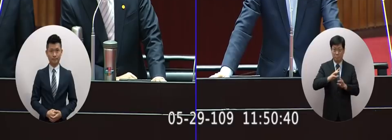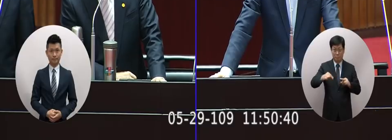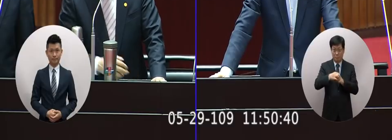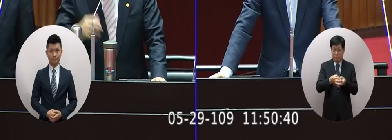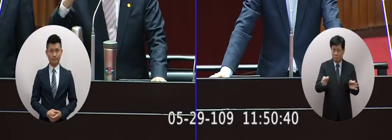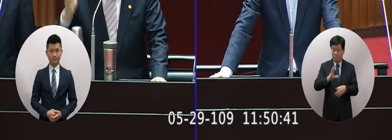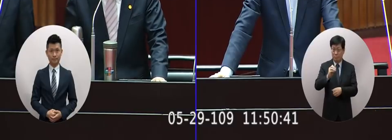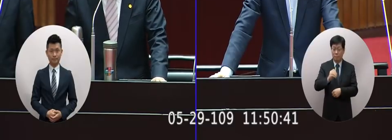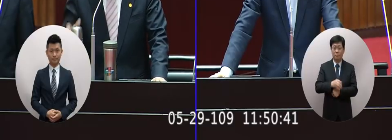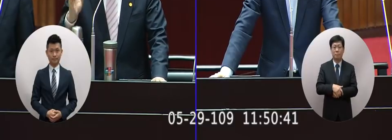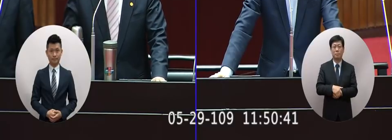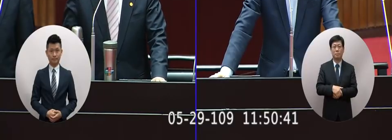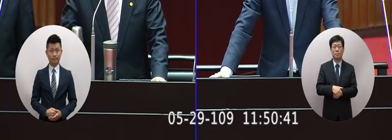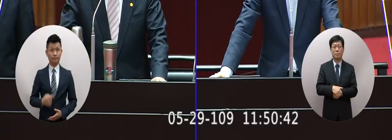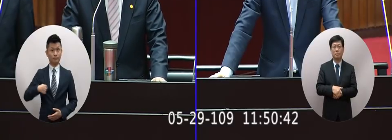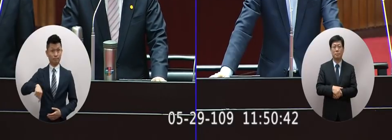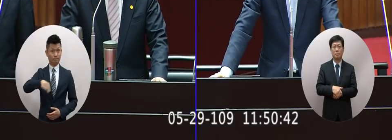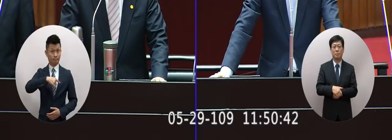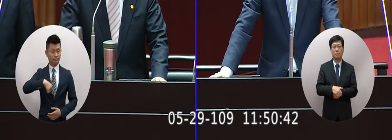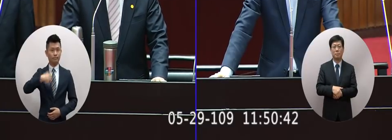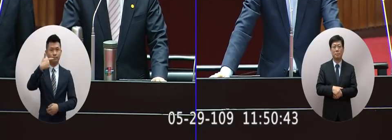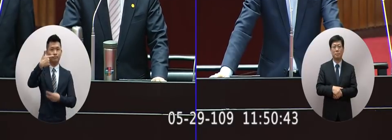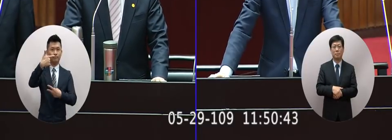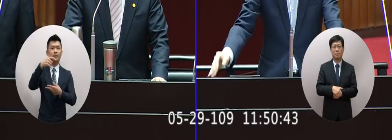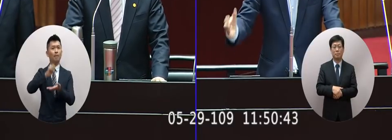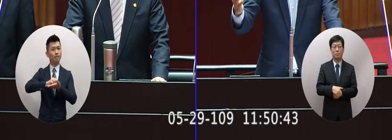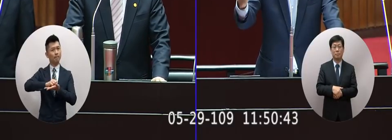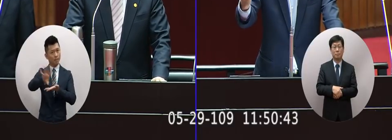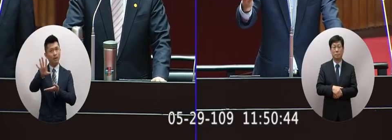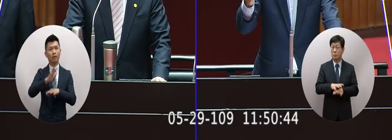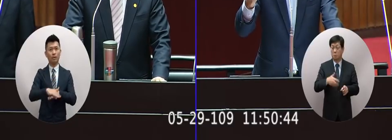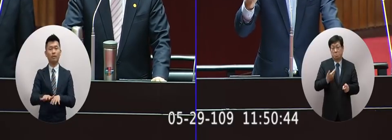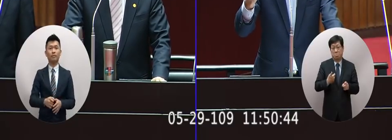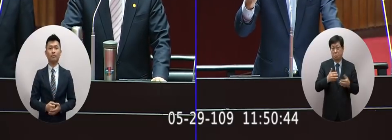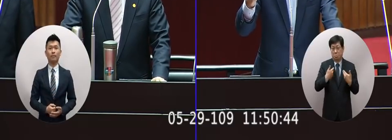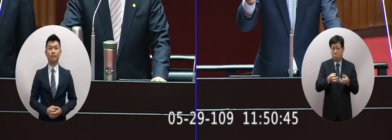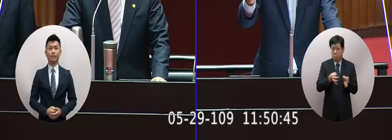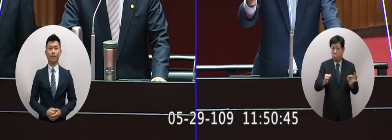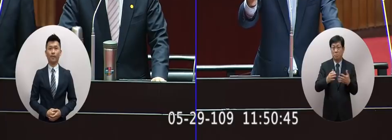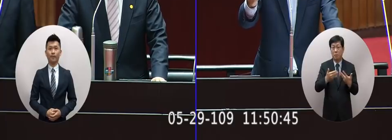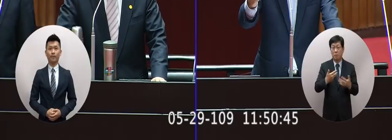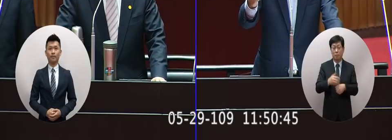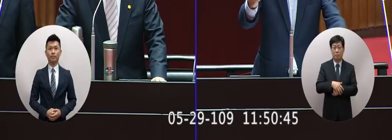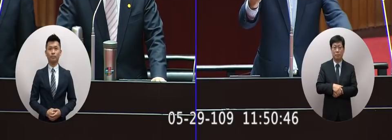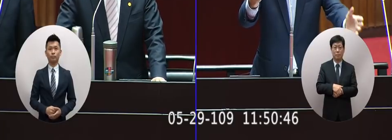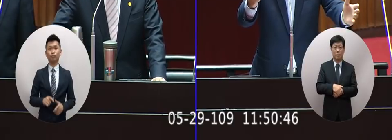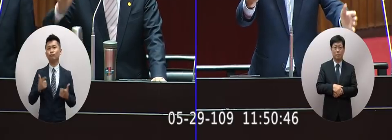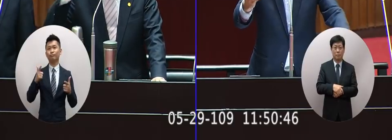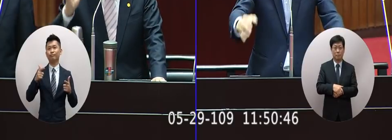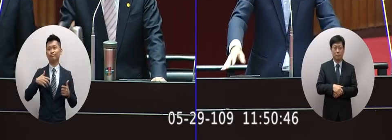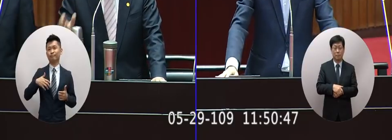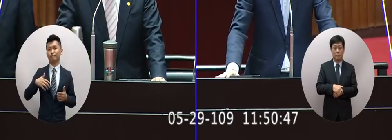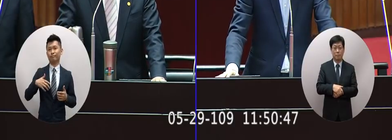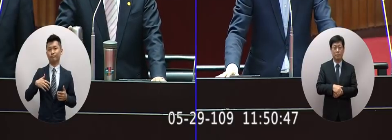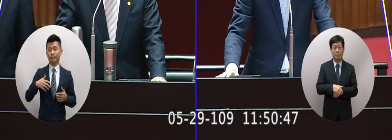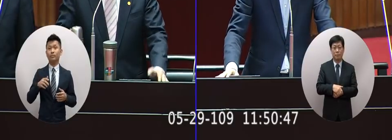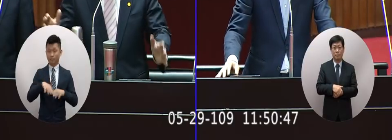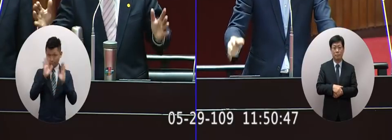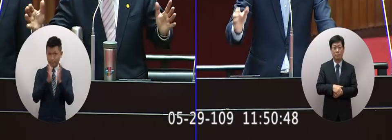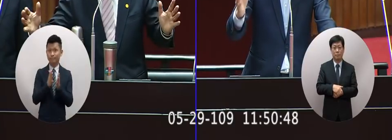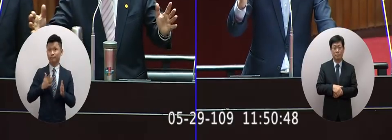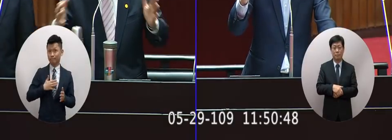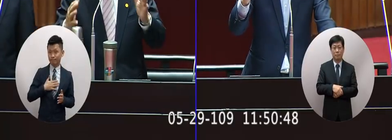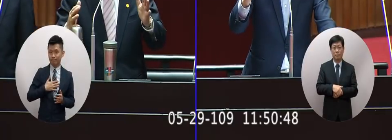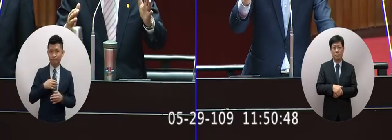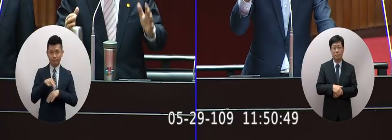金？ 我们在6月2号会报告， 所以也不知道要不要发现金嘛，不排除。 不是不知道，是都知道，